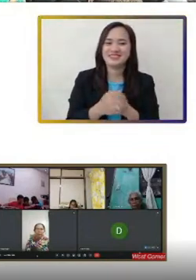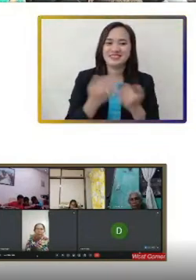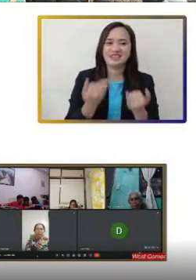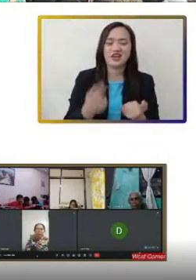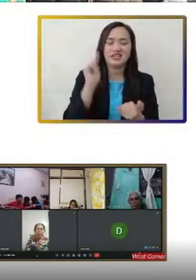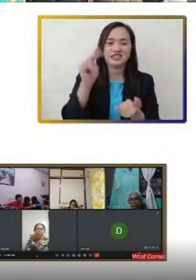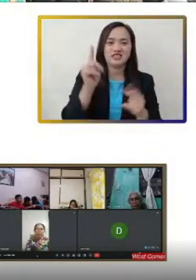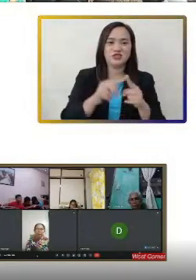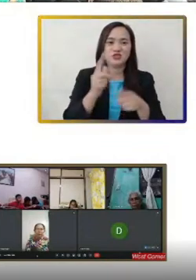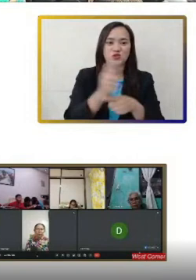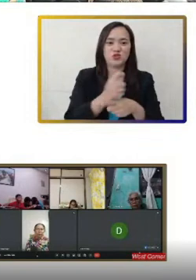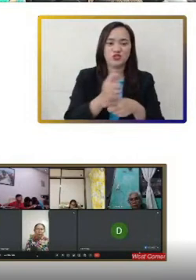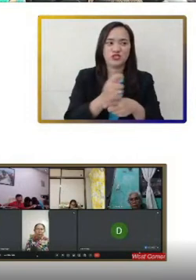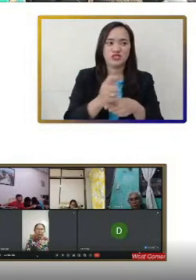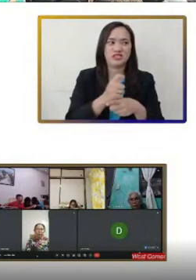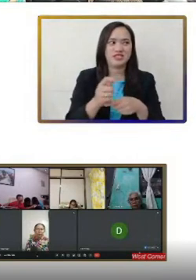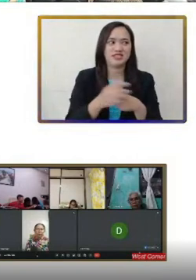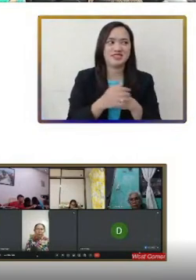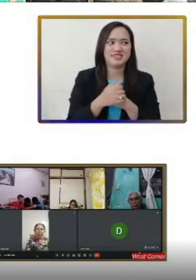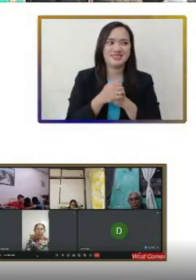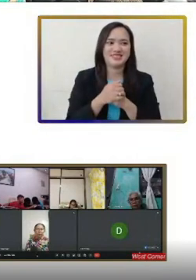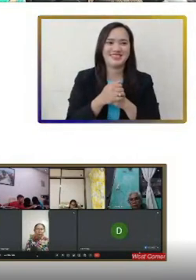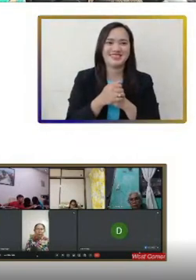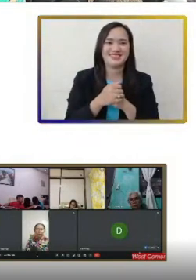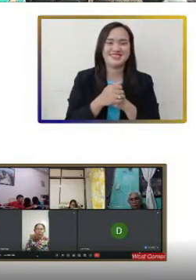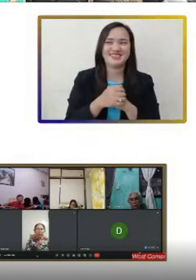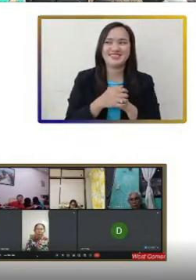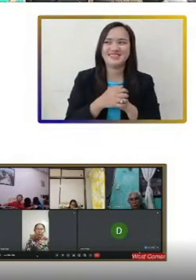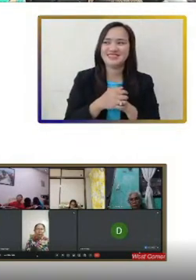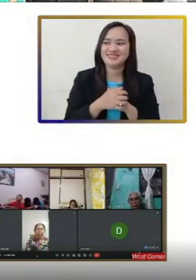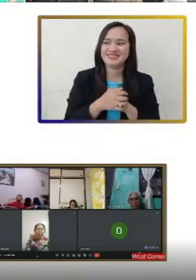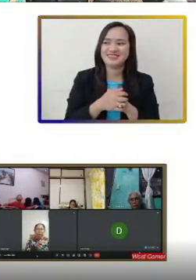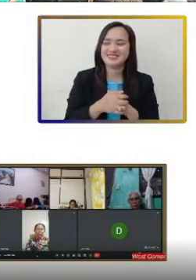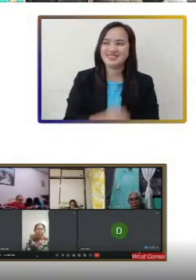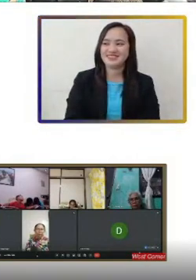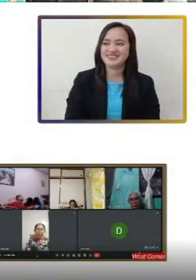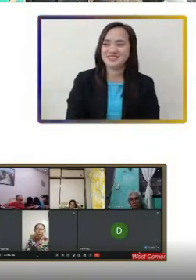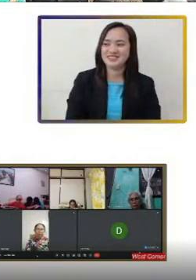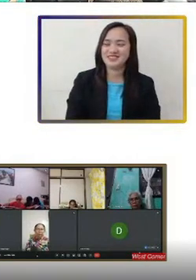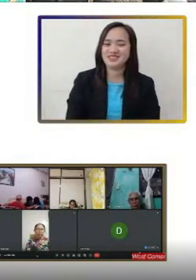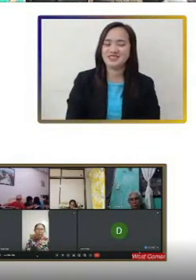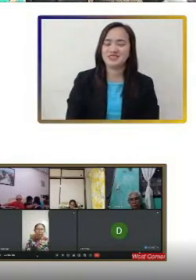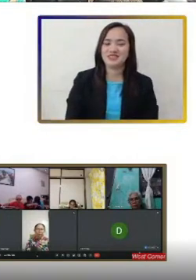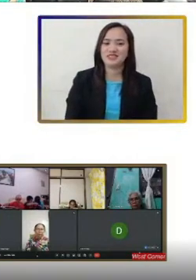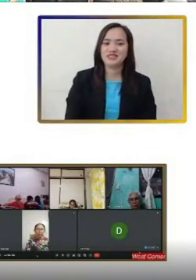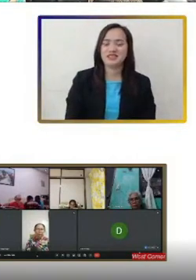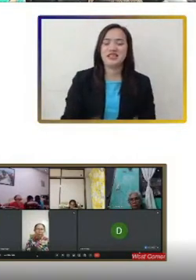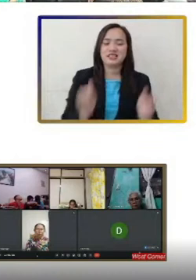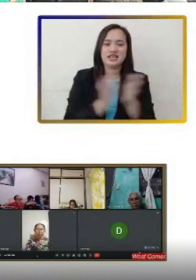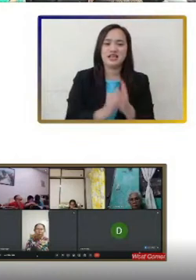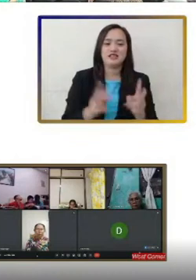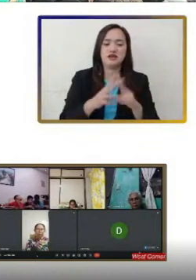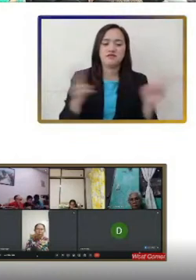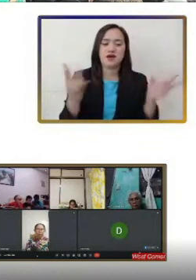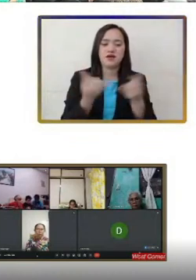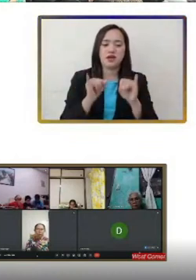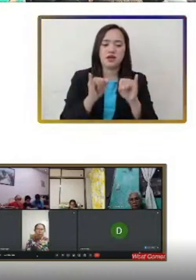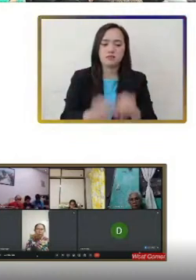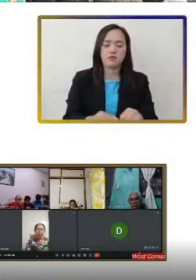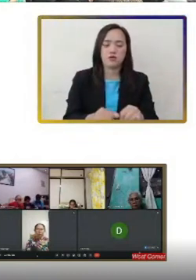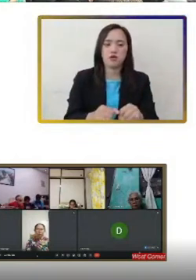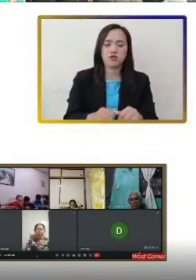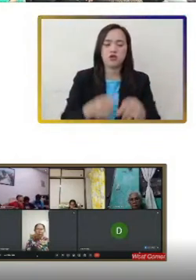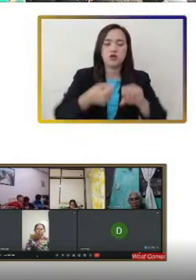yung ganyang klaseng programa, mga kapatid. Kailangan, mga kapatid. Napakahalaga. Kaya panalangin nyo po